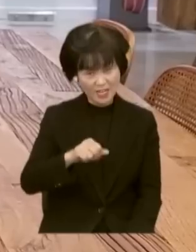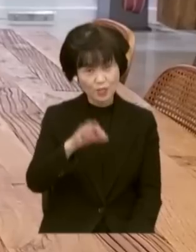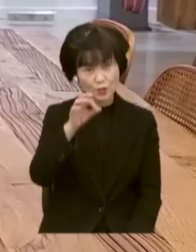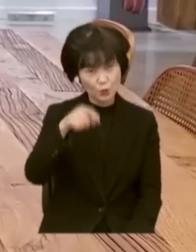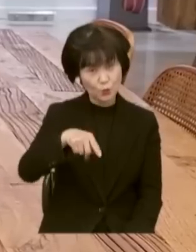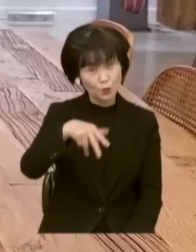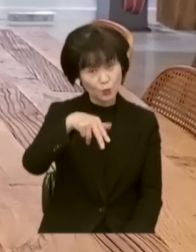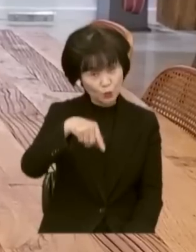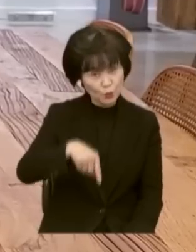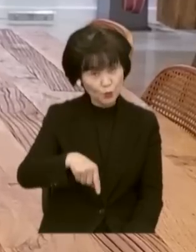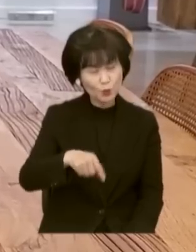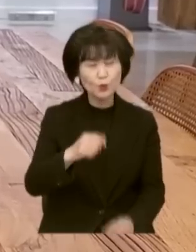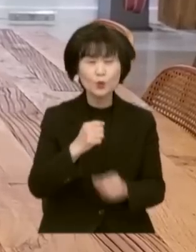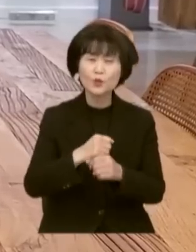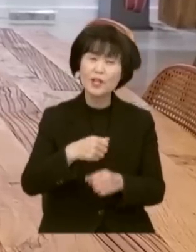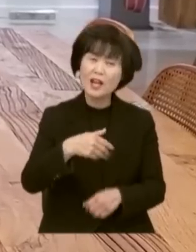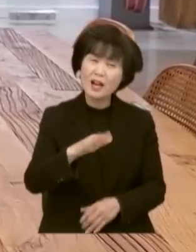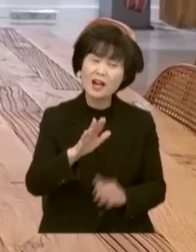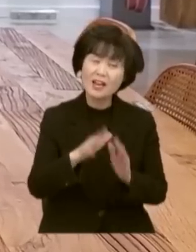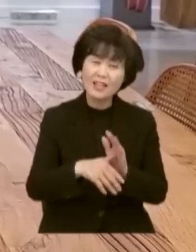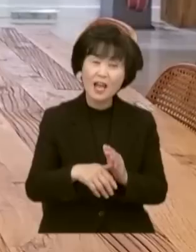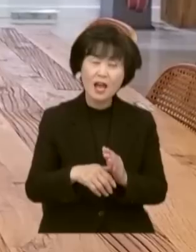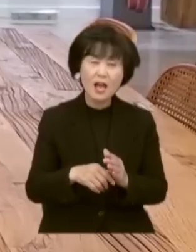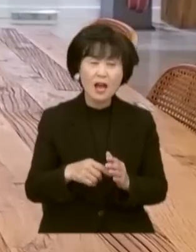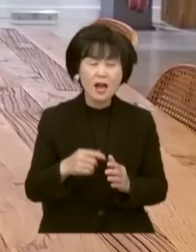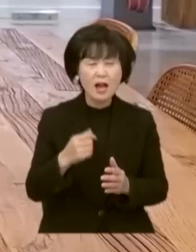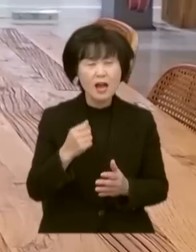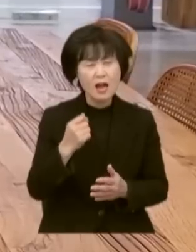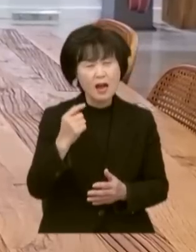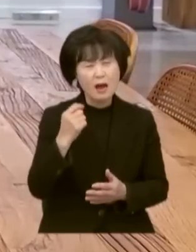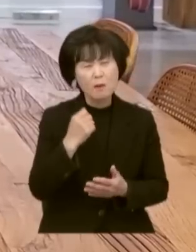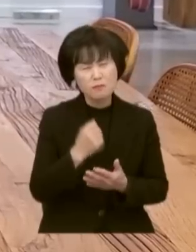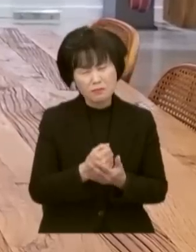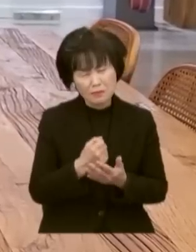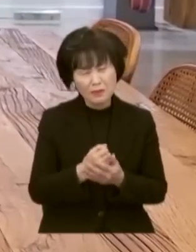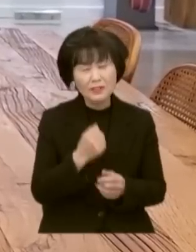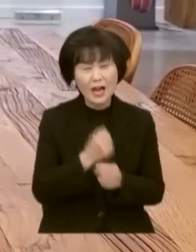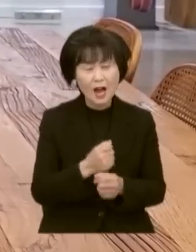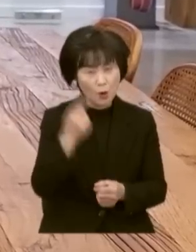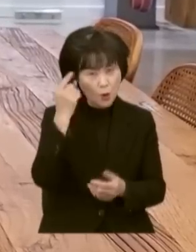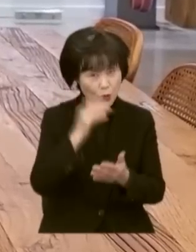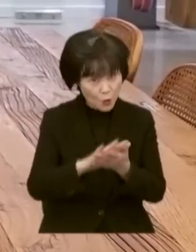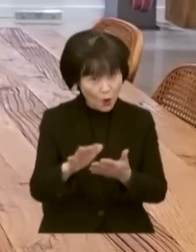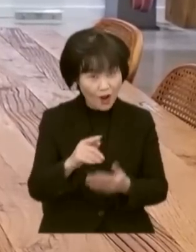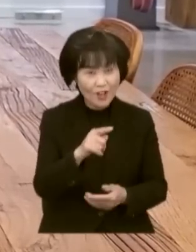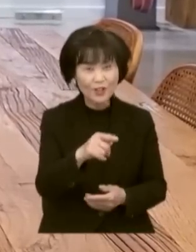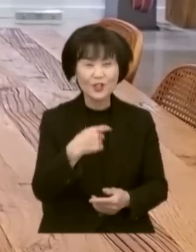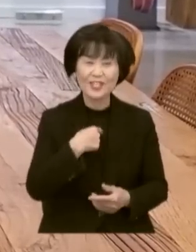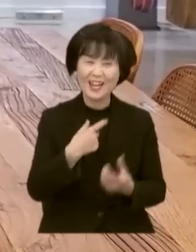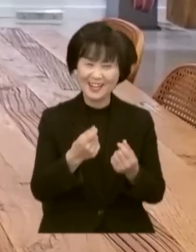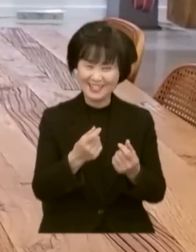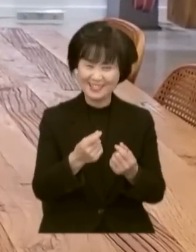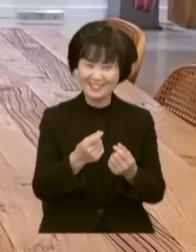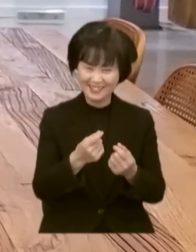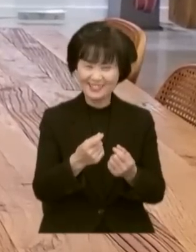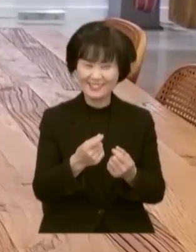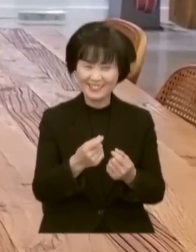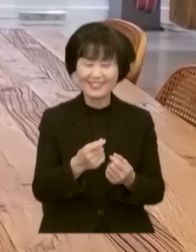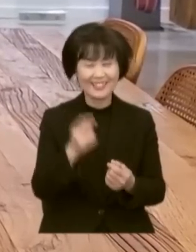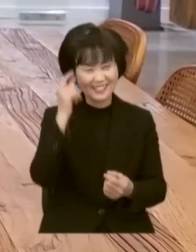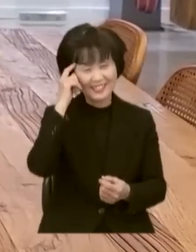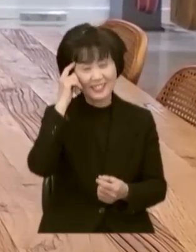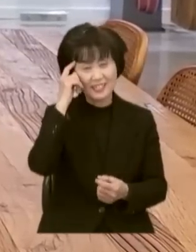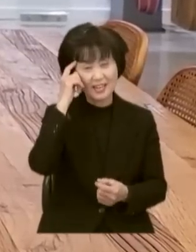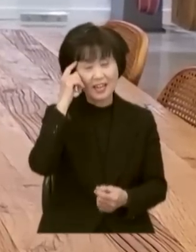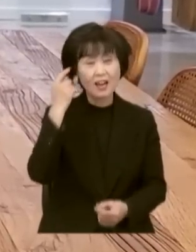갈 때 진짜 서운하기도 하고 너무 시원하게 됐는데 너도 그 마음일 거라 생각한다.